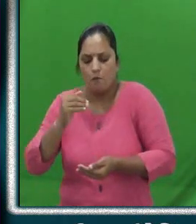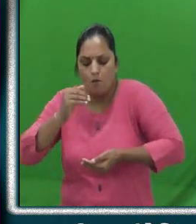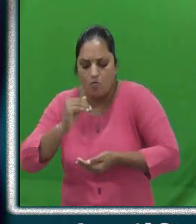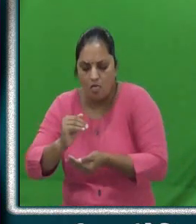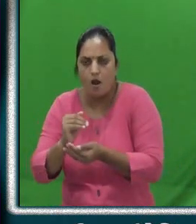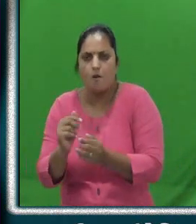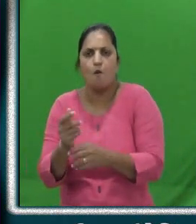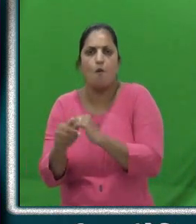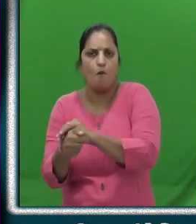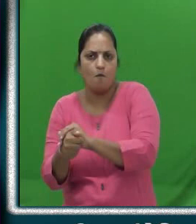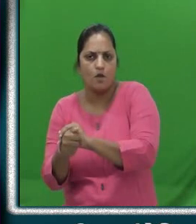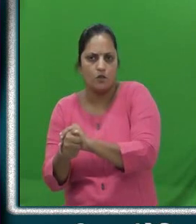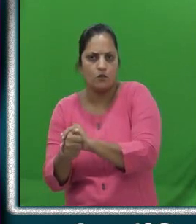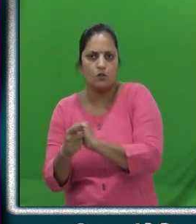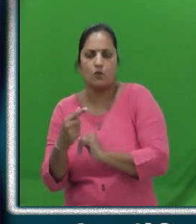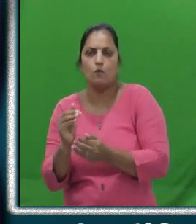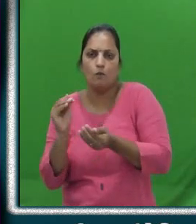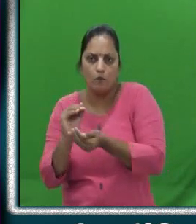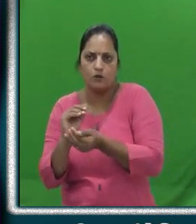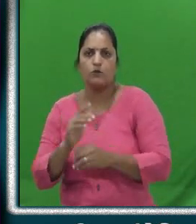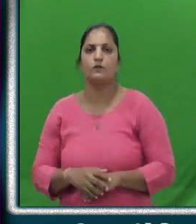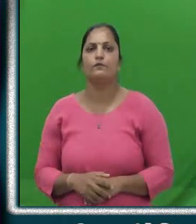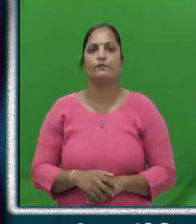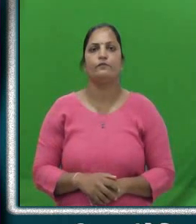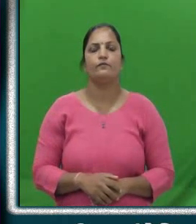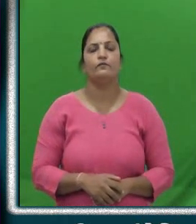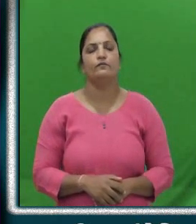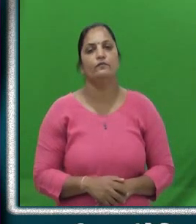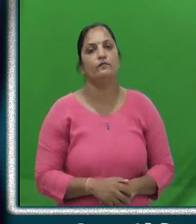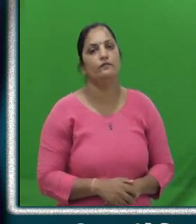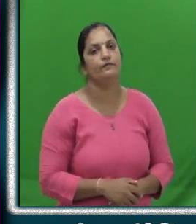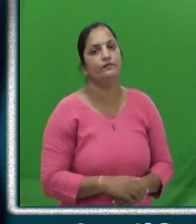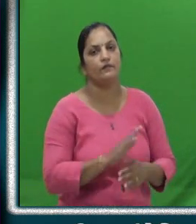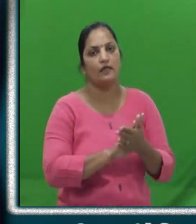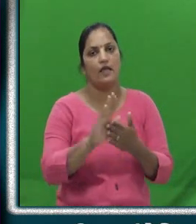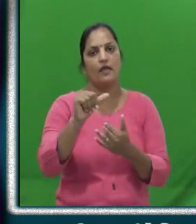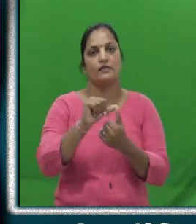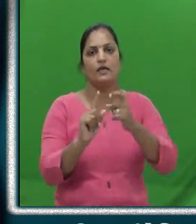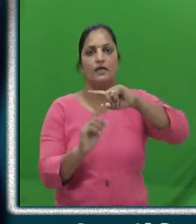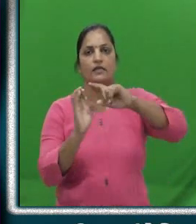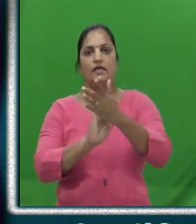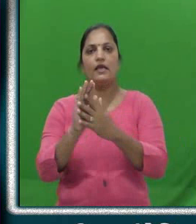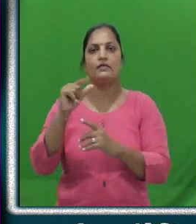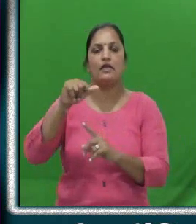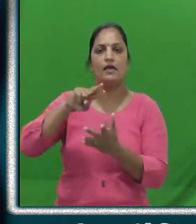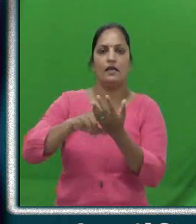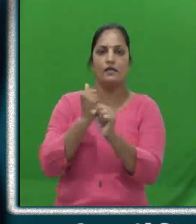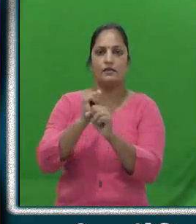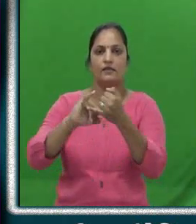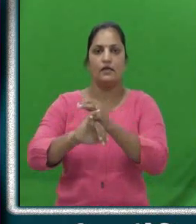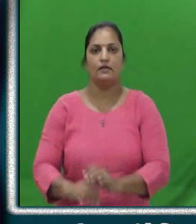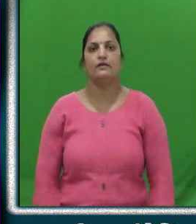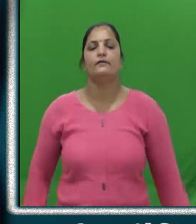યંગ હેચલિંગ તો અ મૂવ ટુ સેવ ટર્ટલ એગ્સ એન્ડ યંગ હેચલિંગ